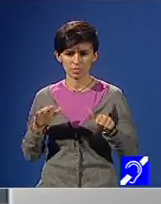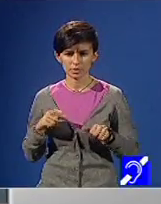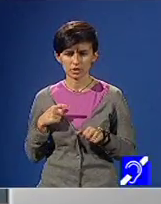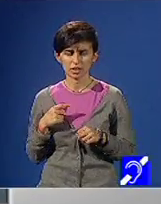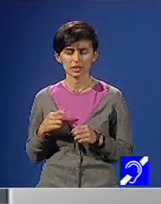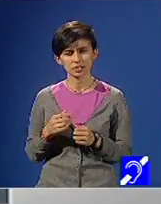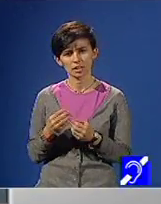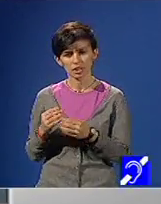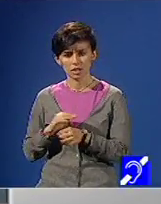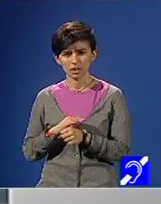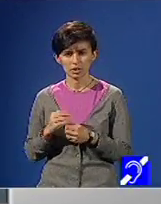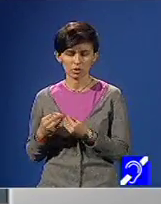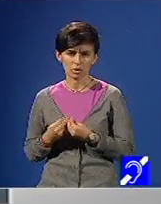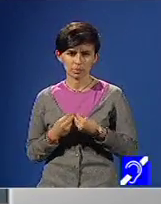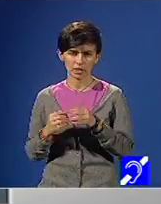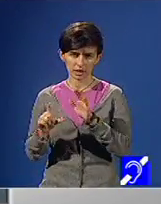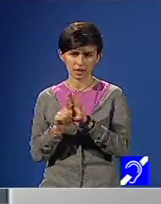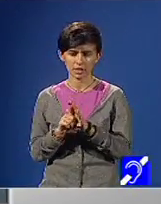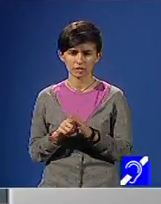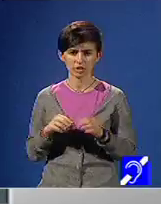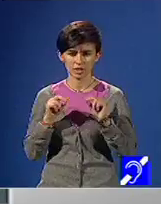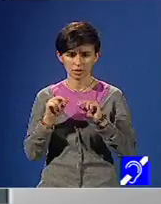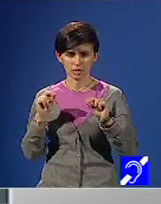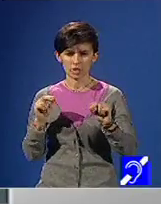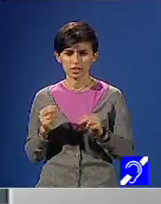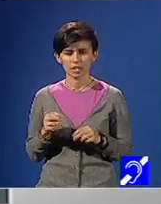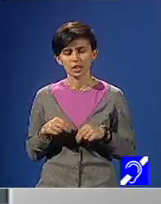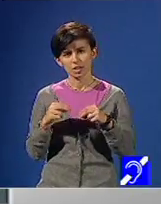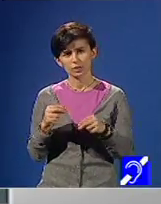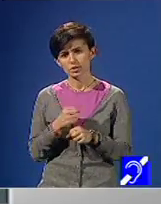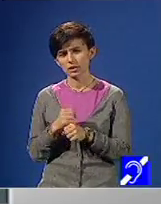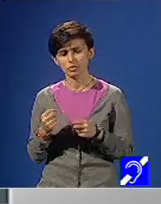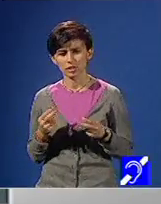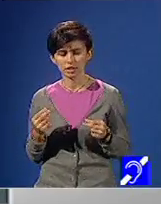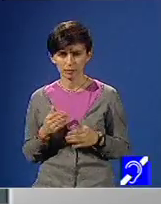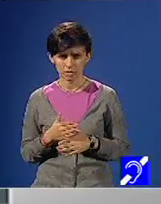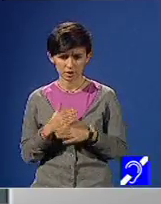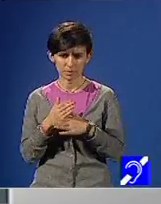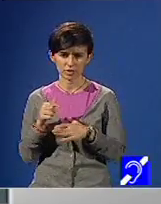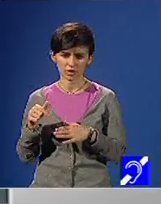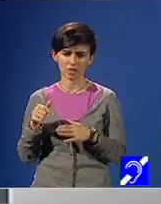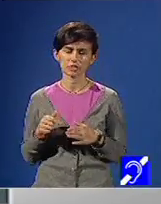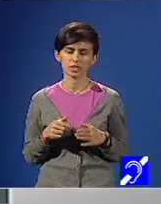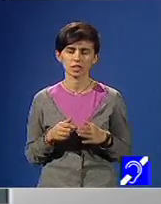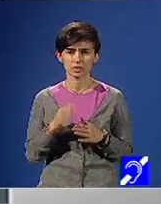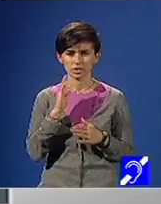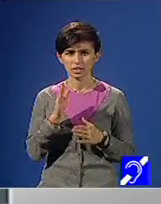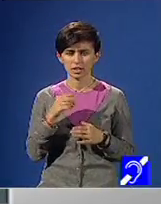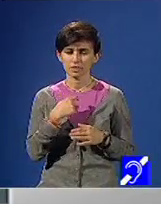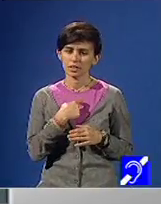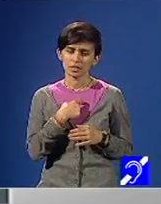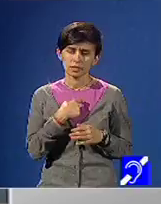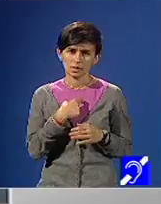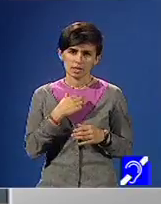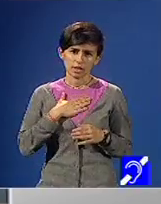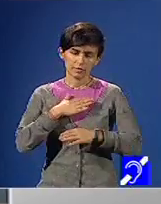legea educației, legea 1/2011, a adus foarte mult sprijin în această direcție, să putem să